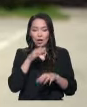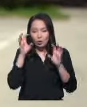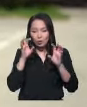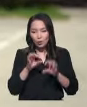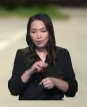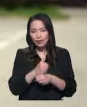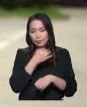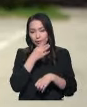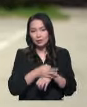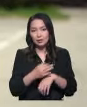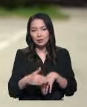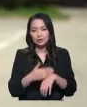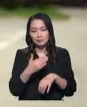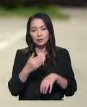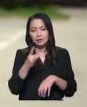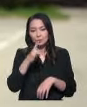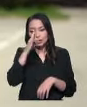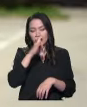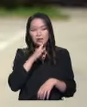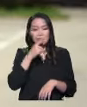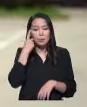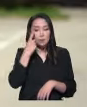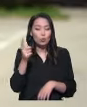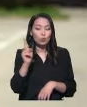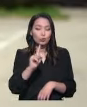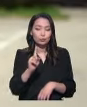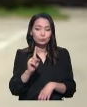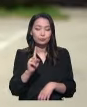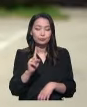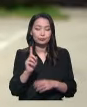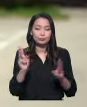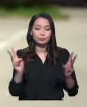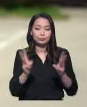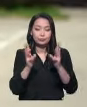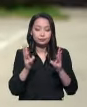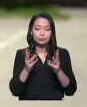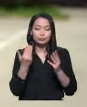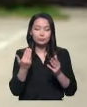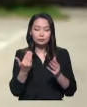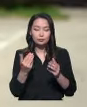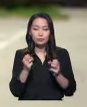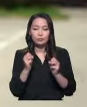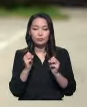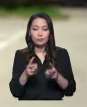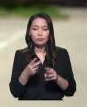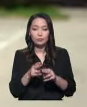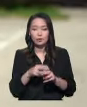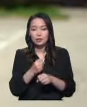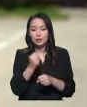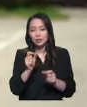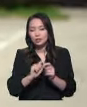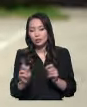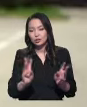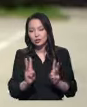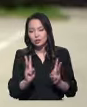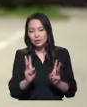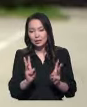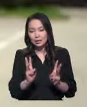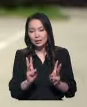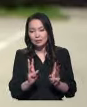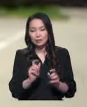правонарушениях Республики Казахстан. Напоминаем, что в пожароопасный период строго запрещено сжигание травы,